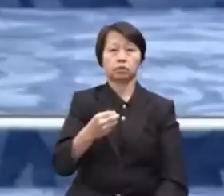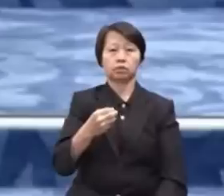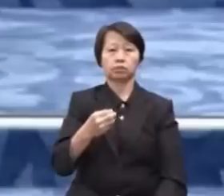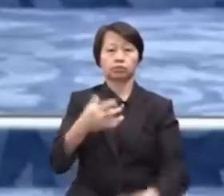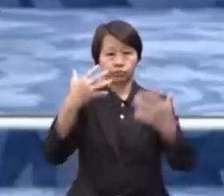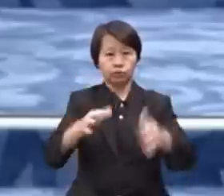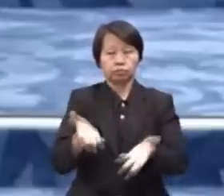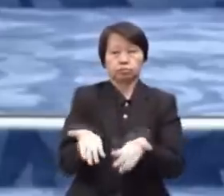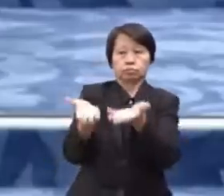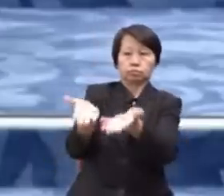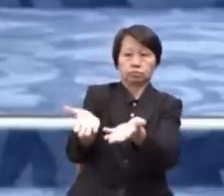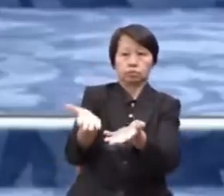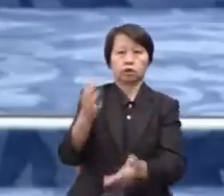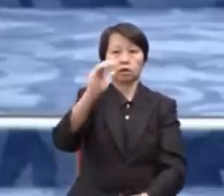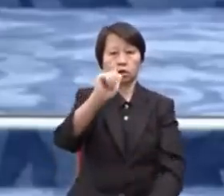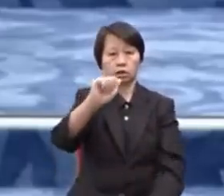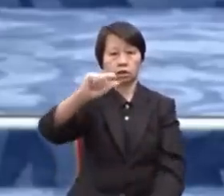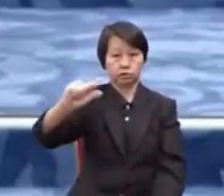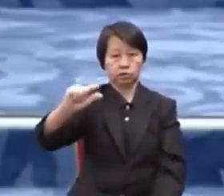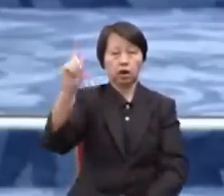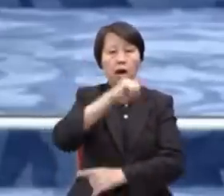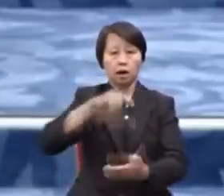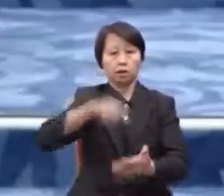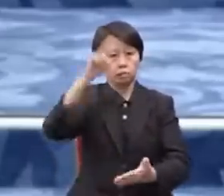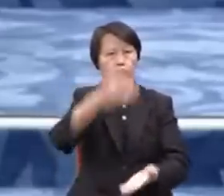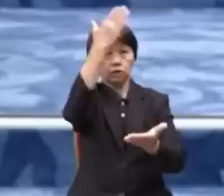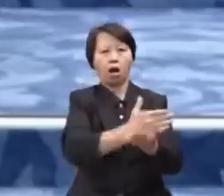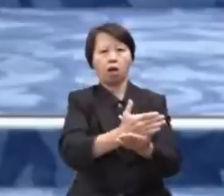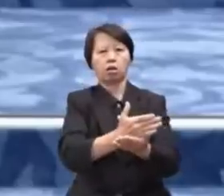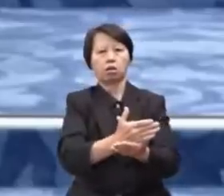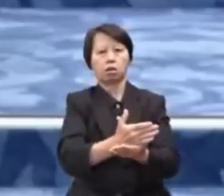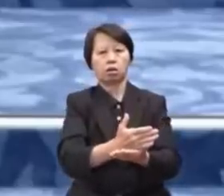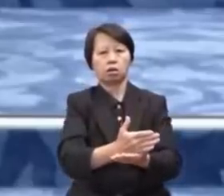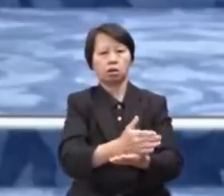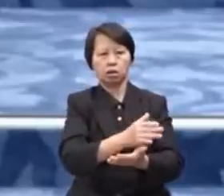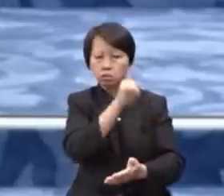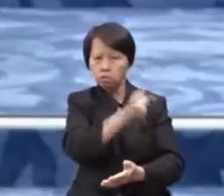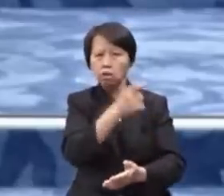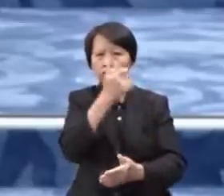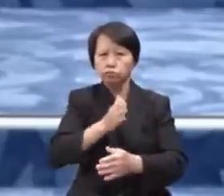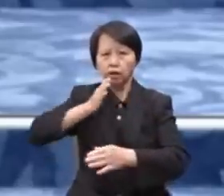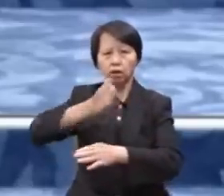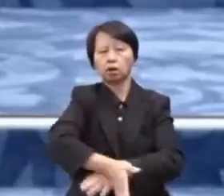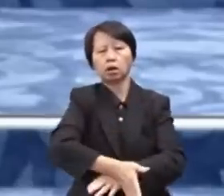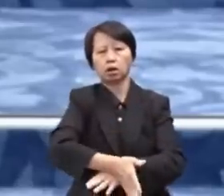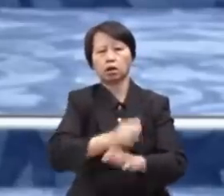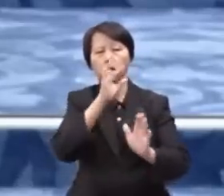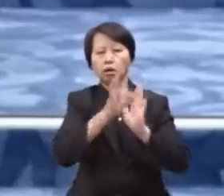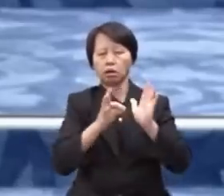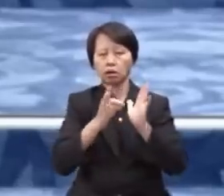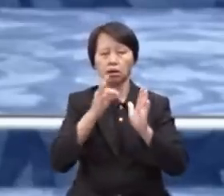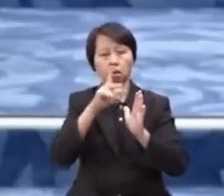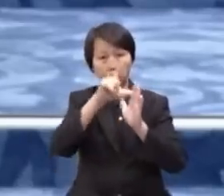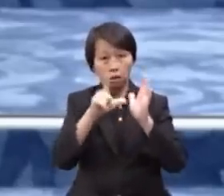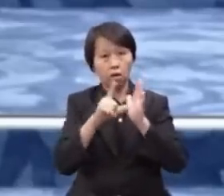yang telah diserahkan kepada Hari Ini mesti dihentikan karena ini melanggar prinsip kelembagaan